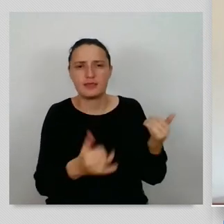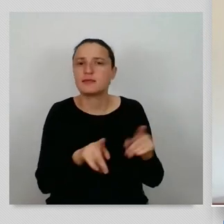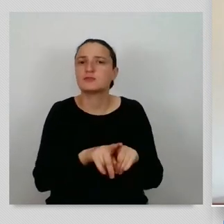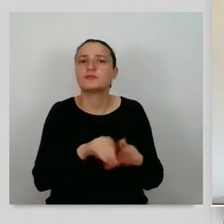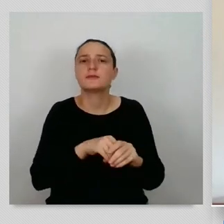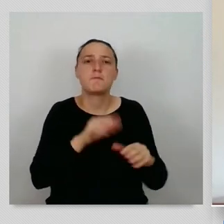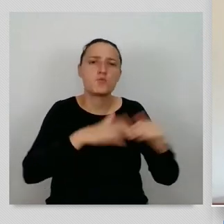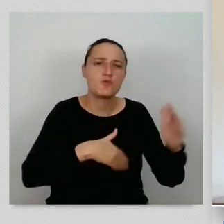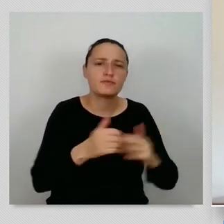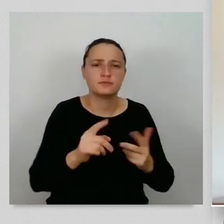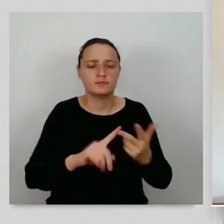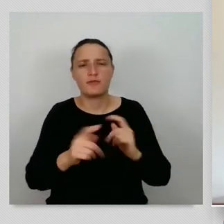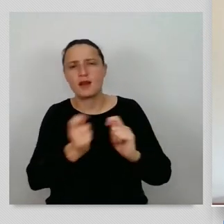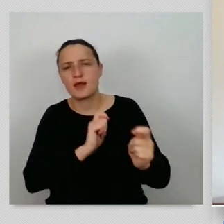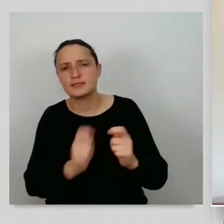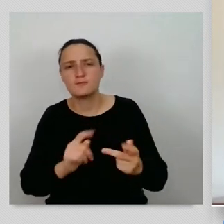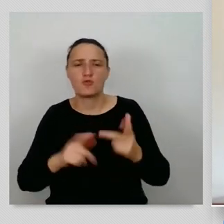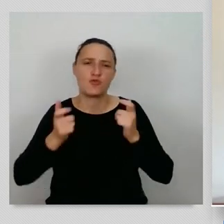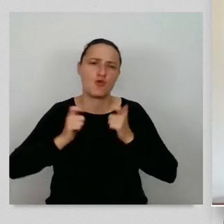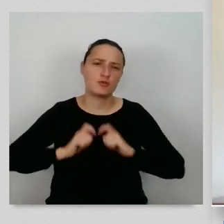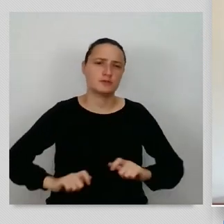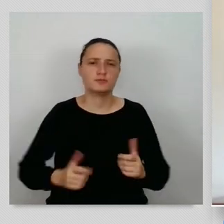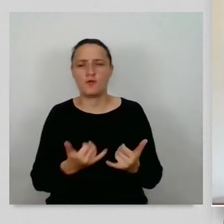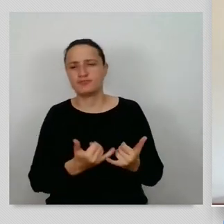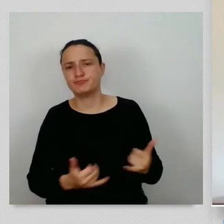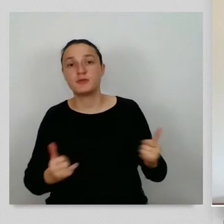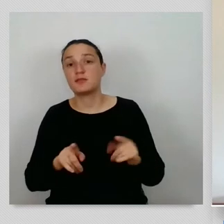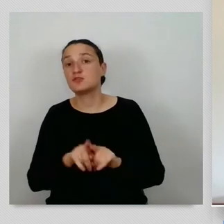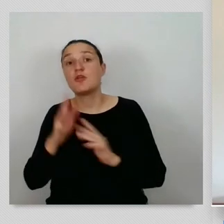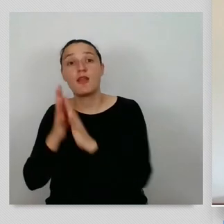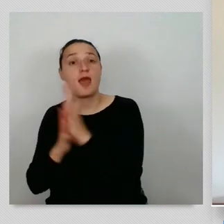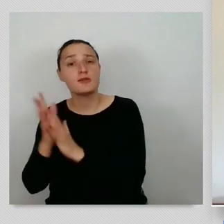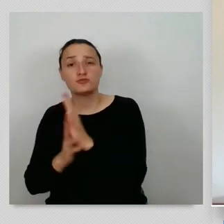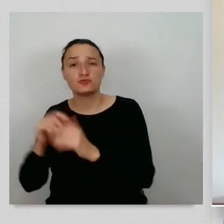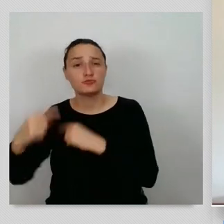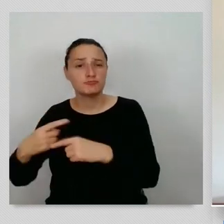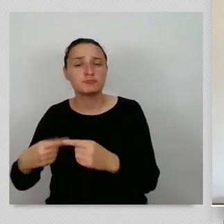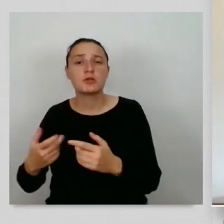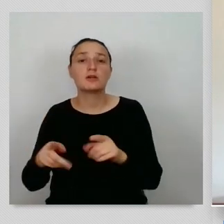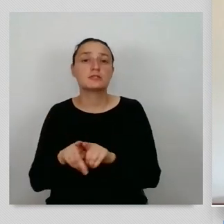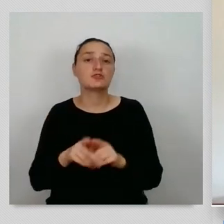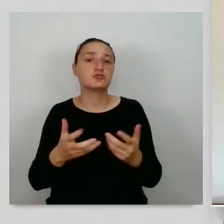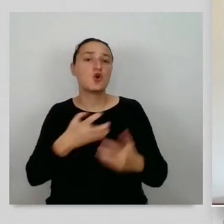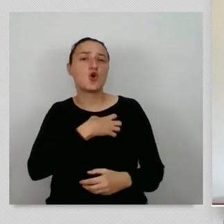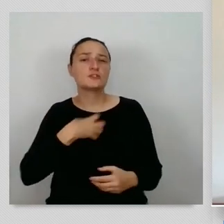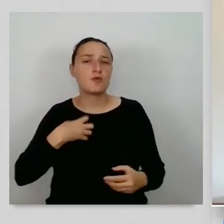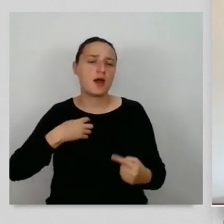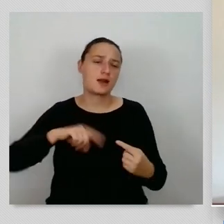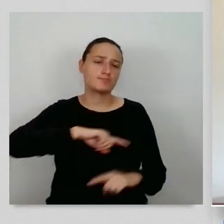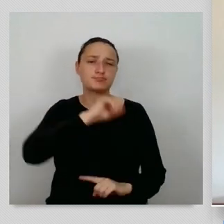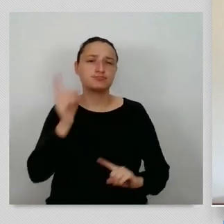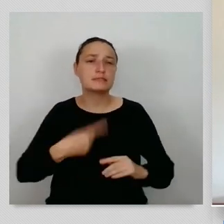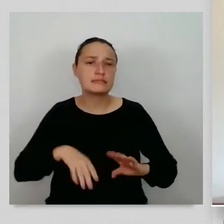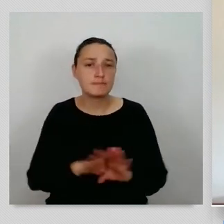budownictwo, transport, rolnictwo, leśnictwo, gospodarkę obiegu zamkniętego, czyli również